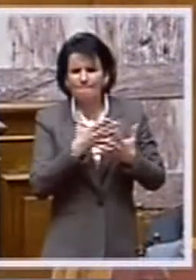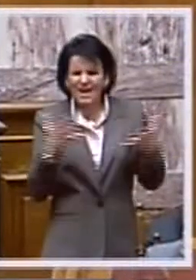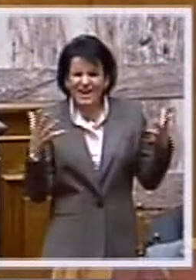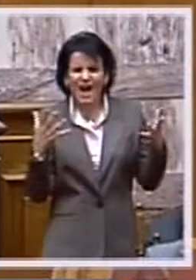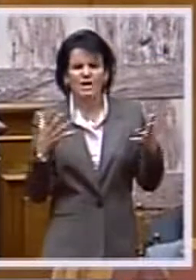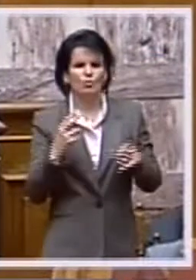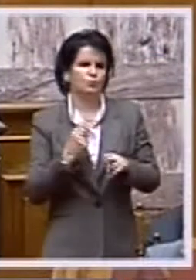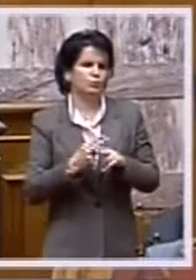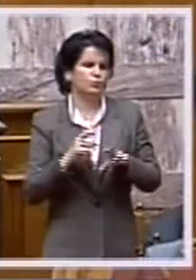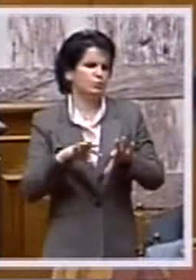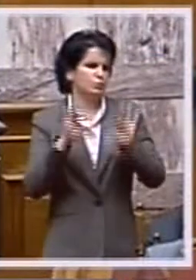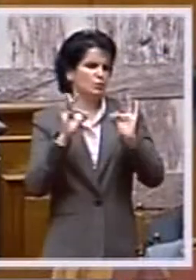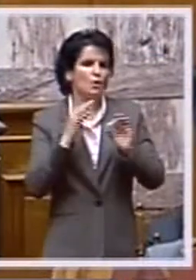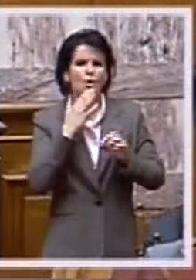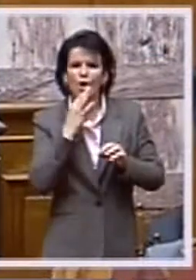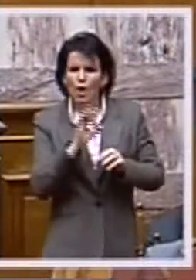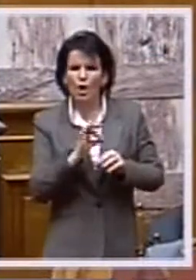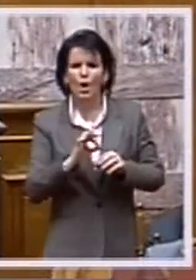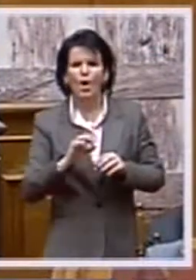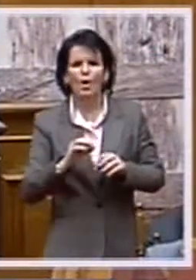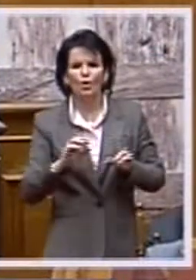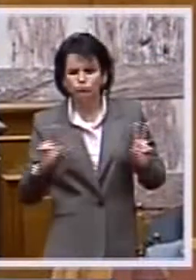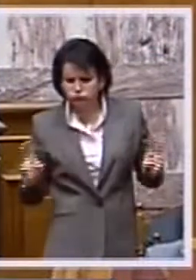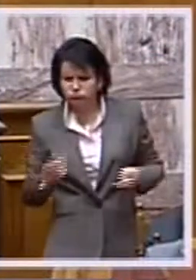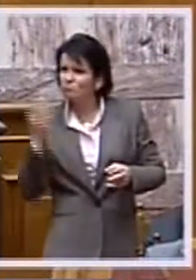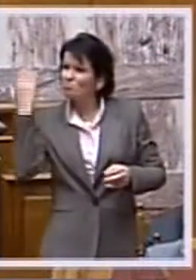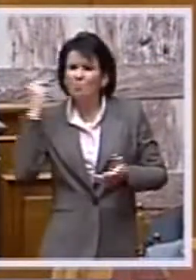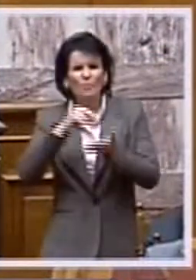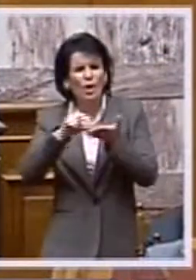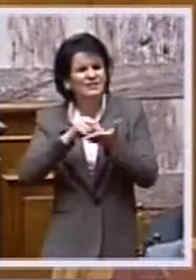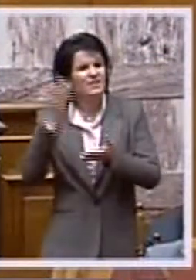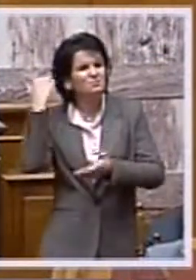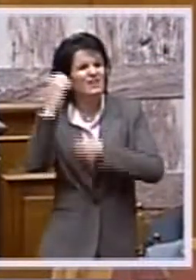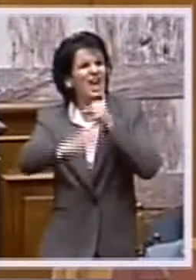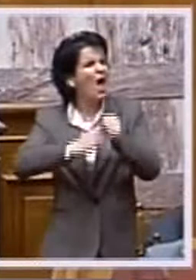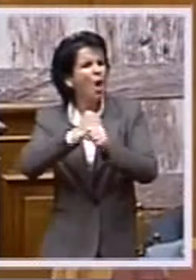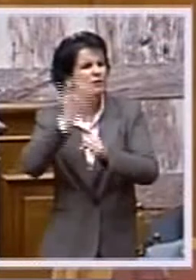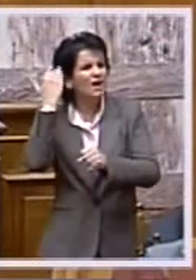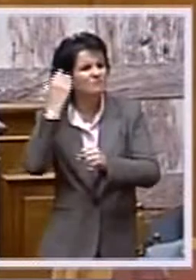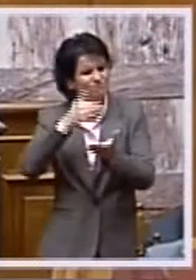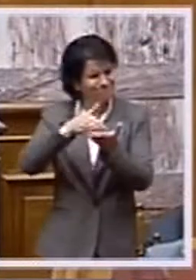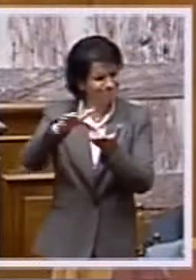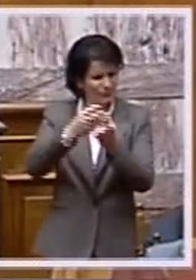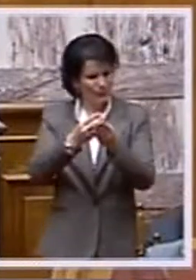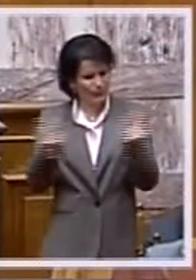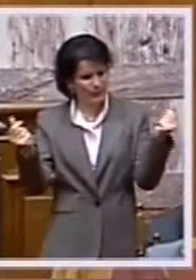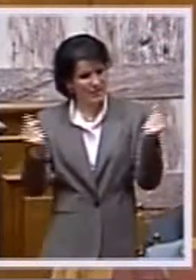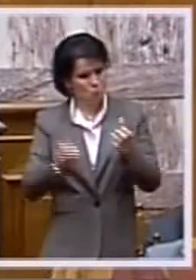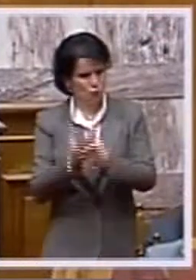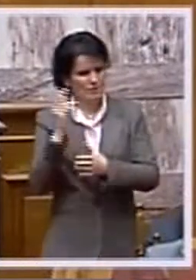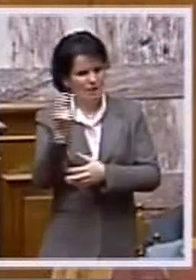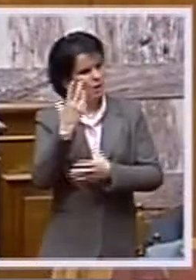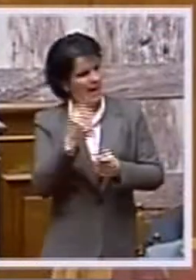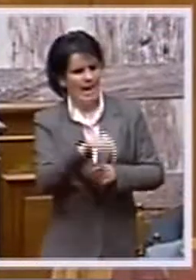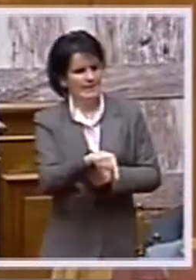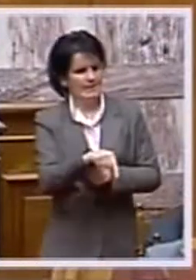εφαλτήριο για να καταπολεμήσουμε προκαταλήψεις αιώνων, προκαταλήψεις που είναι αδιανόητο να υπάρχουν στις σύγχρονες κοινωνίες. Και